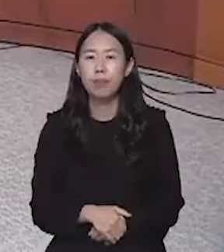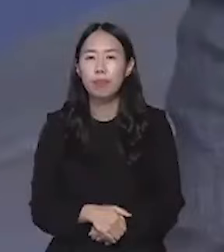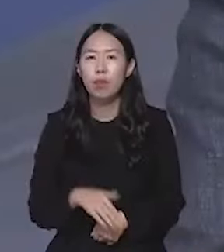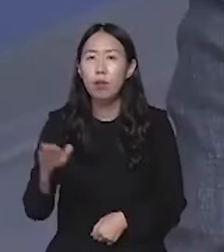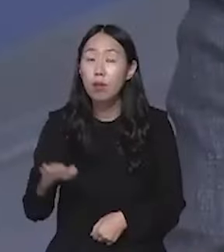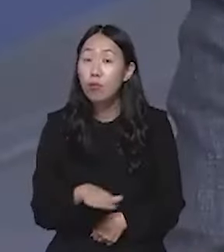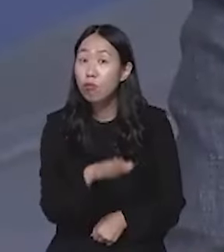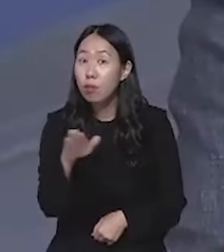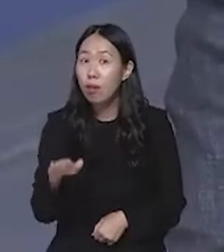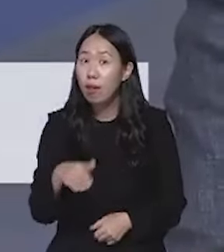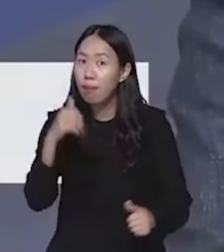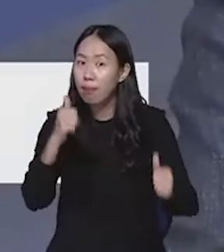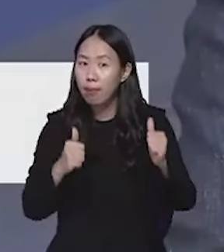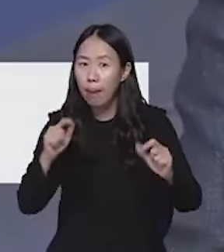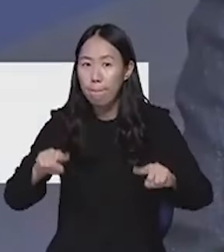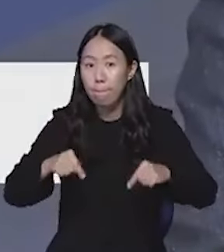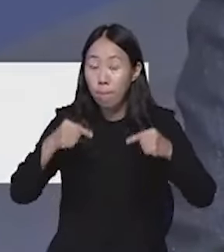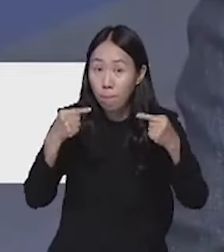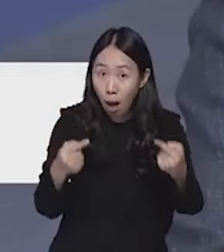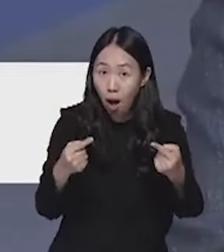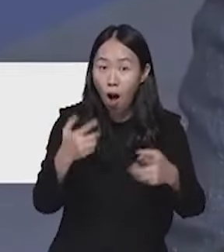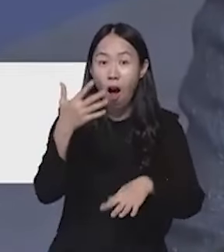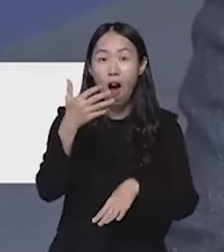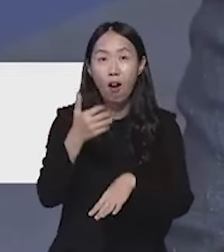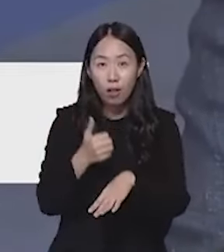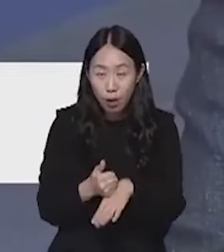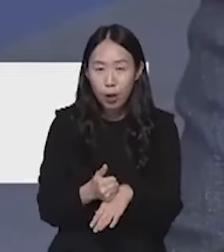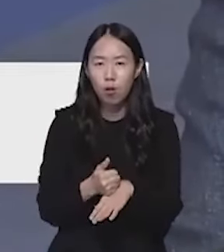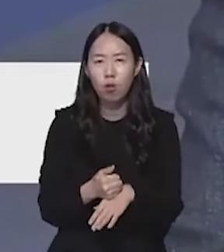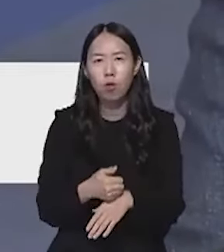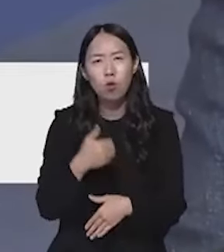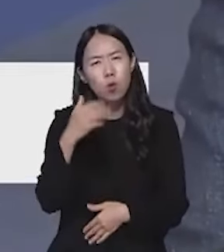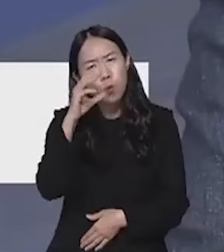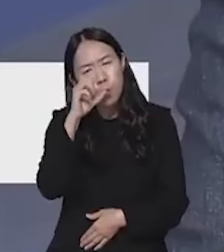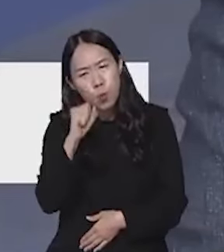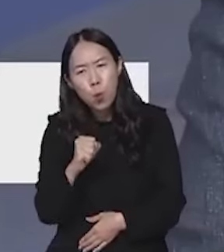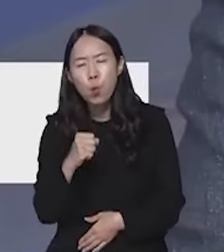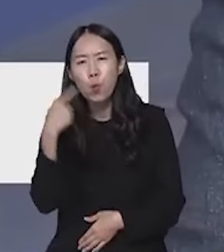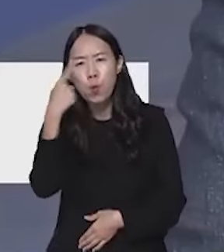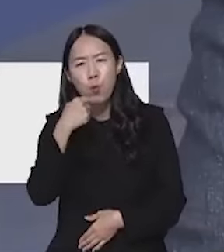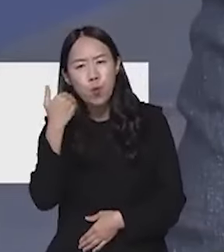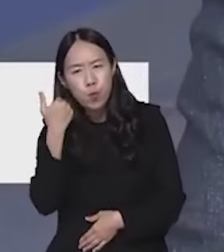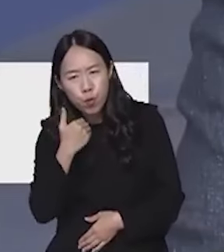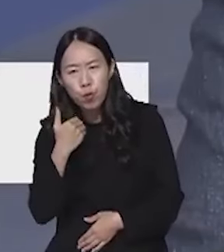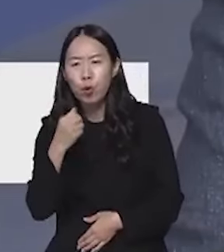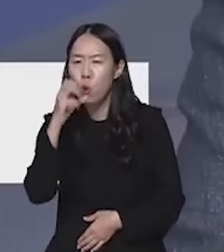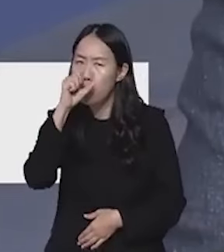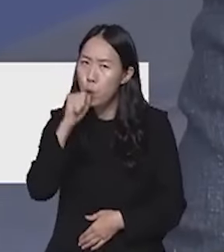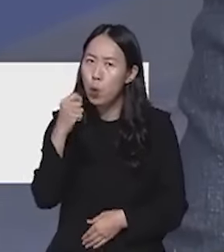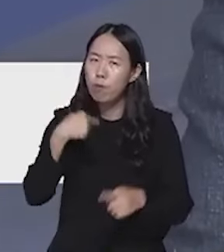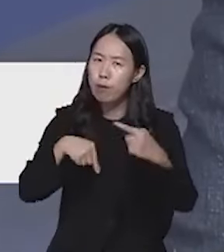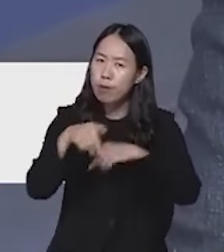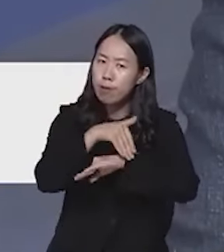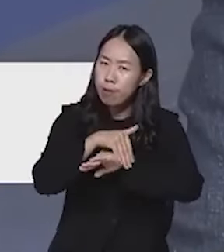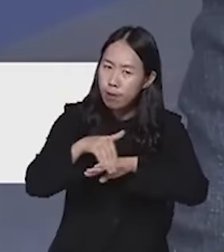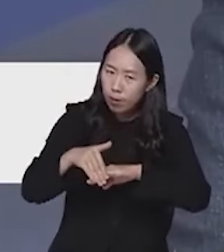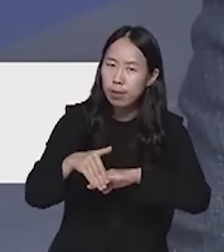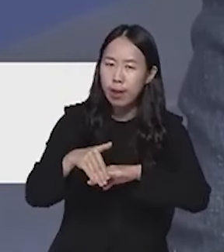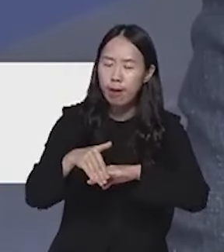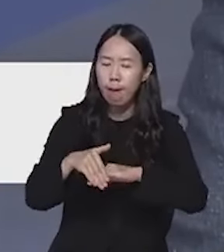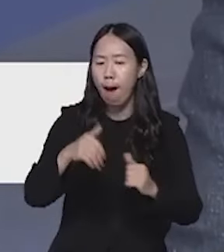저희가 경쟁에 뛰어들어 더 좋은 인물, 더 좋은 정책으로 더 좋은 경쟁을 하니까 이렇게 되는